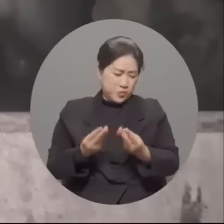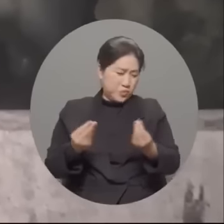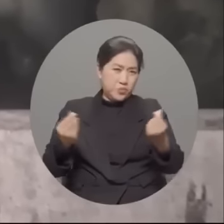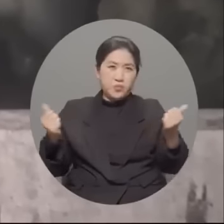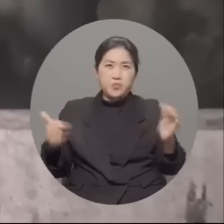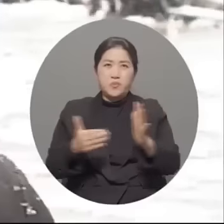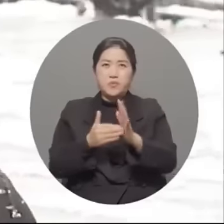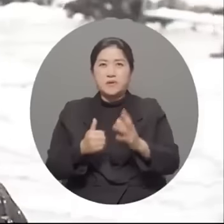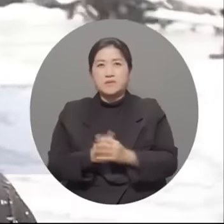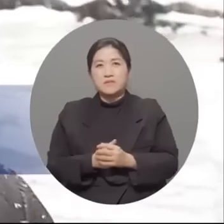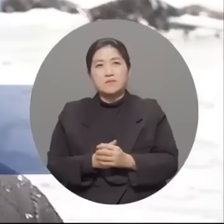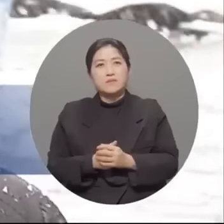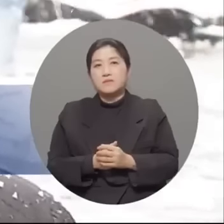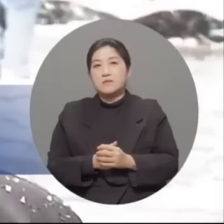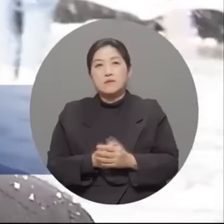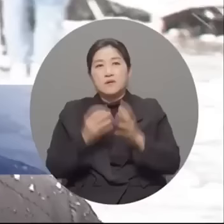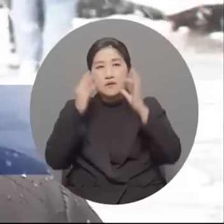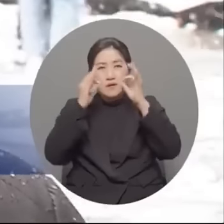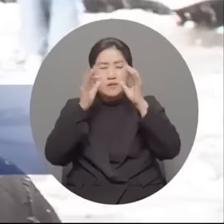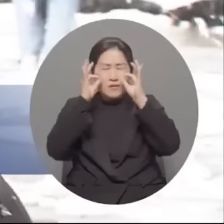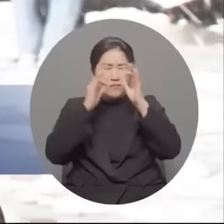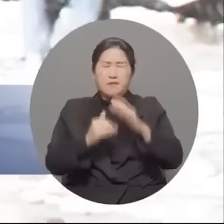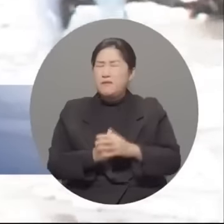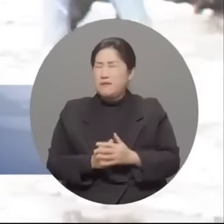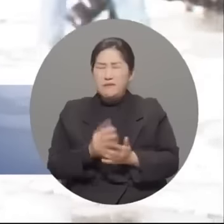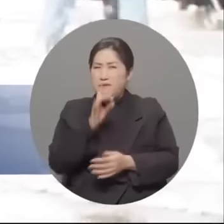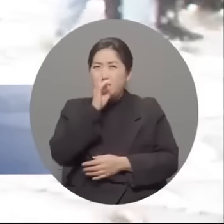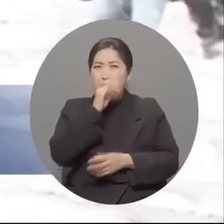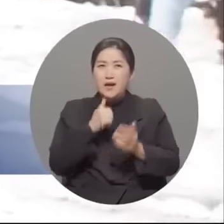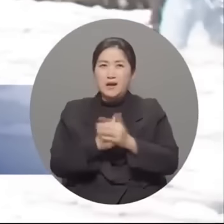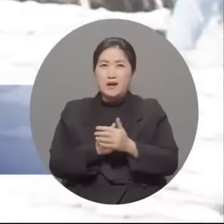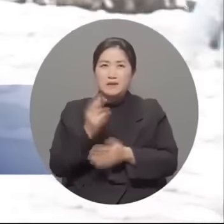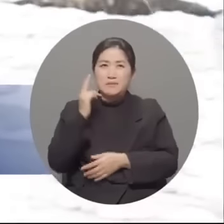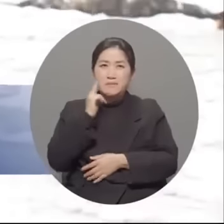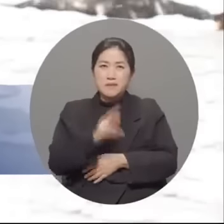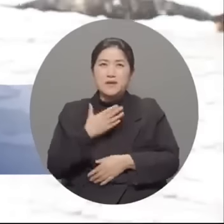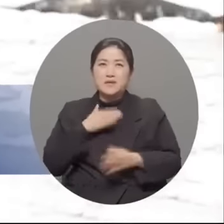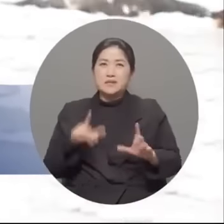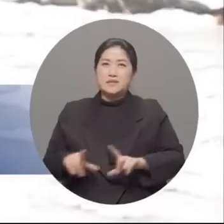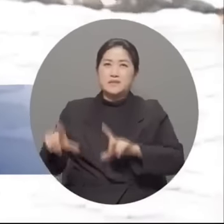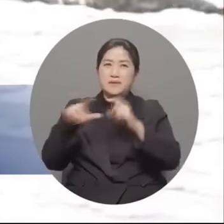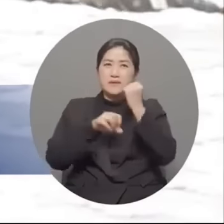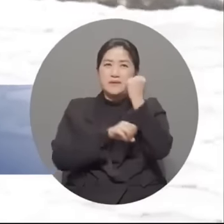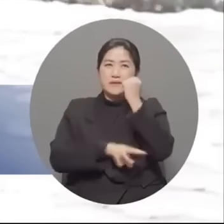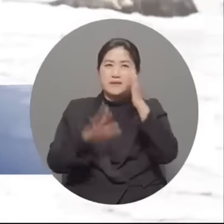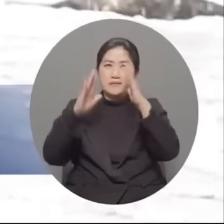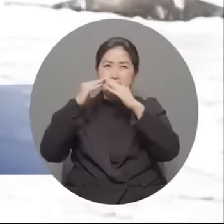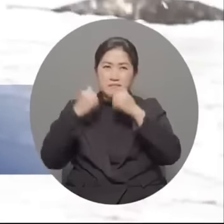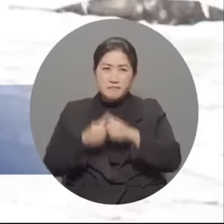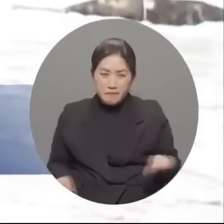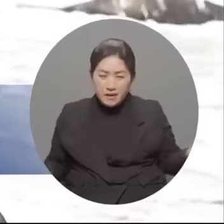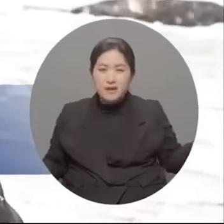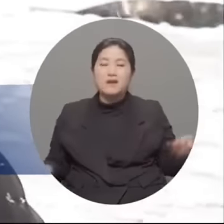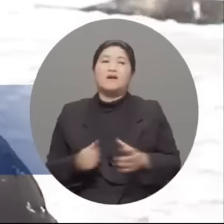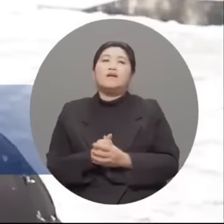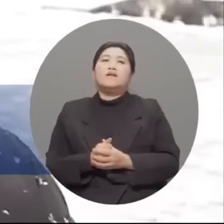사라져버렸습니다. 눈으로는 볼 수가 없어요. 이렇게 처참하게 우리의 삶이 터져니 이게